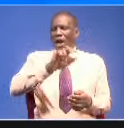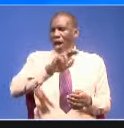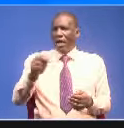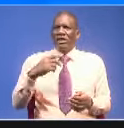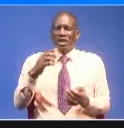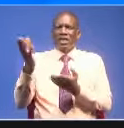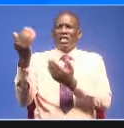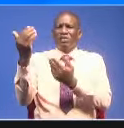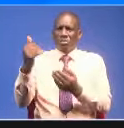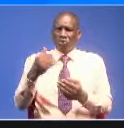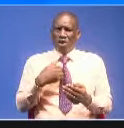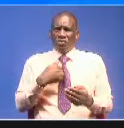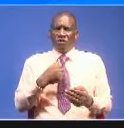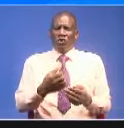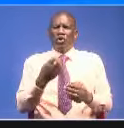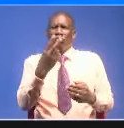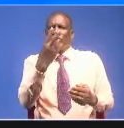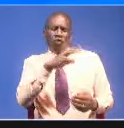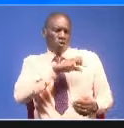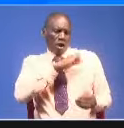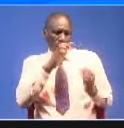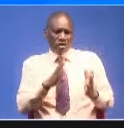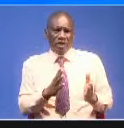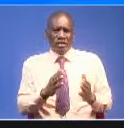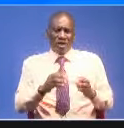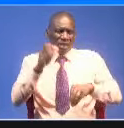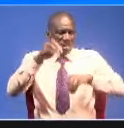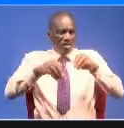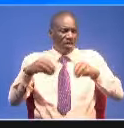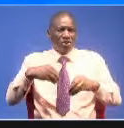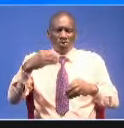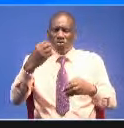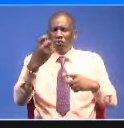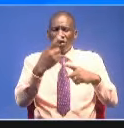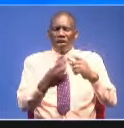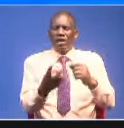wanatarajia kupata magavana 24 katika uchaguzi ujao mwaka